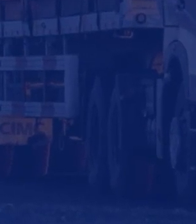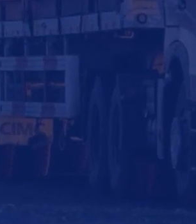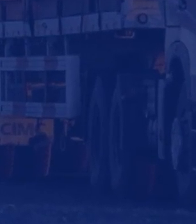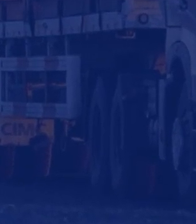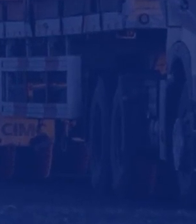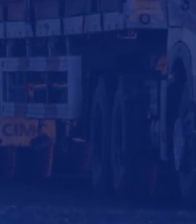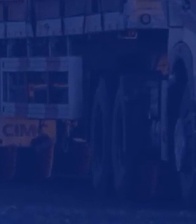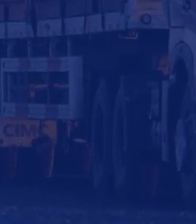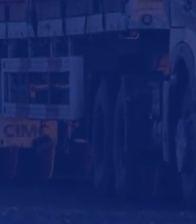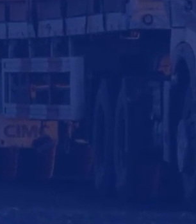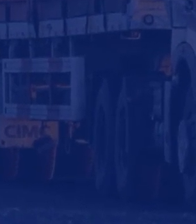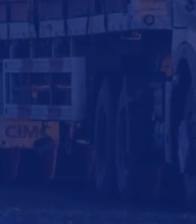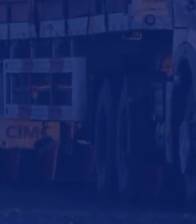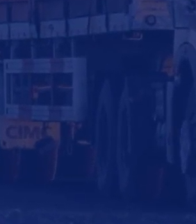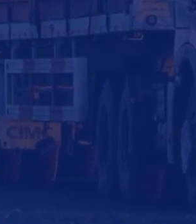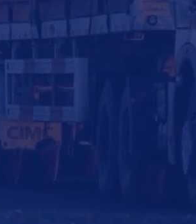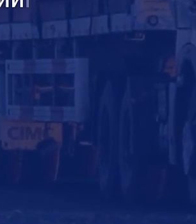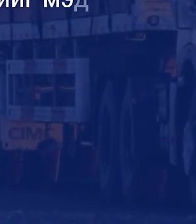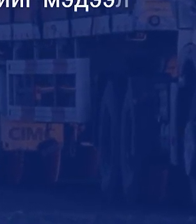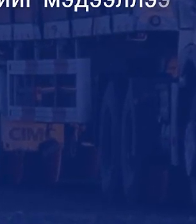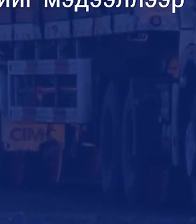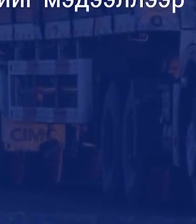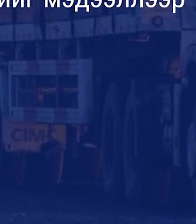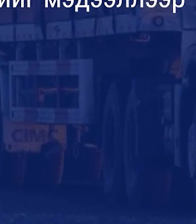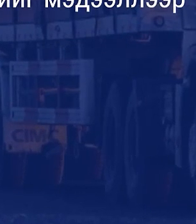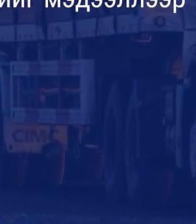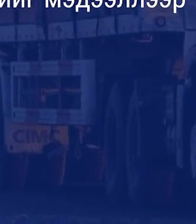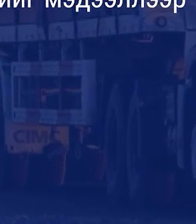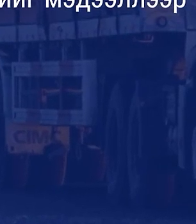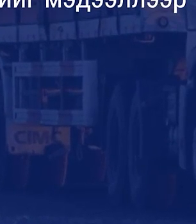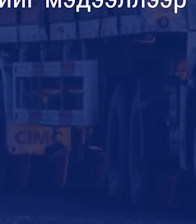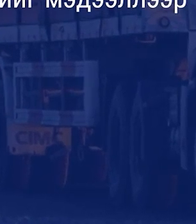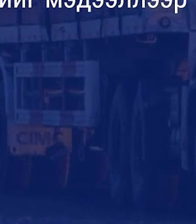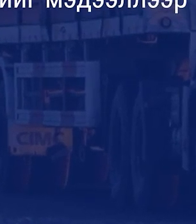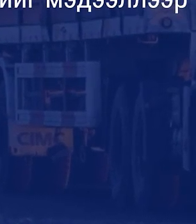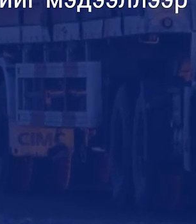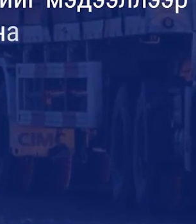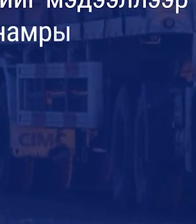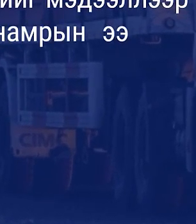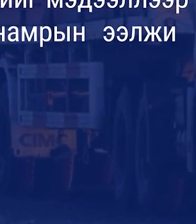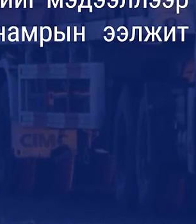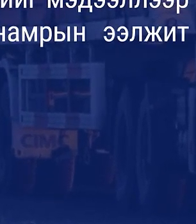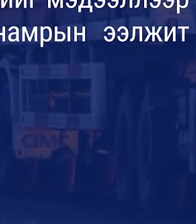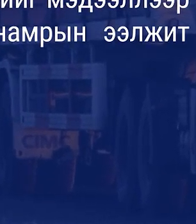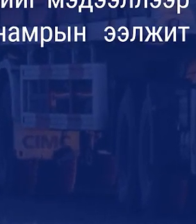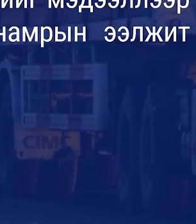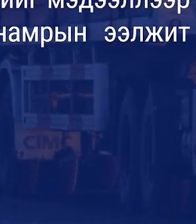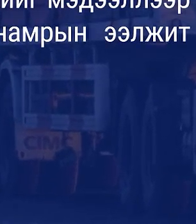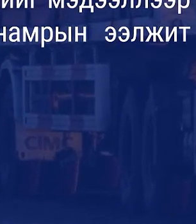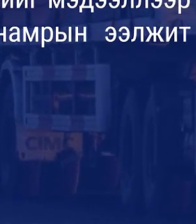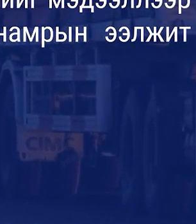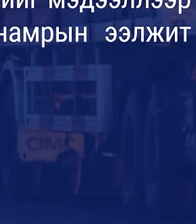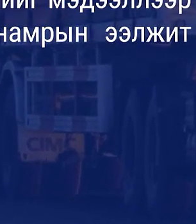хяналт шалгалт хийх, нотлох баримтыг шинжилэн судлах нээлттэй сонсгол зохион байгуулах, иргэд олон нийтийн мэдээллээр хангах, хяналт шалгалтын тайланг улсын